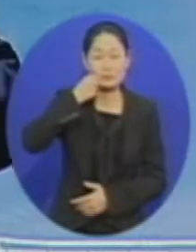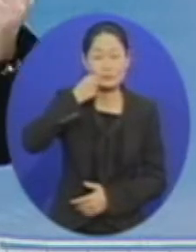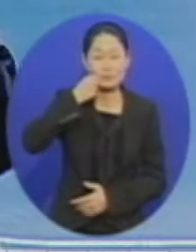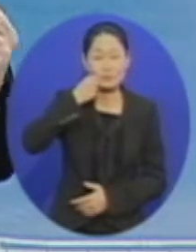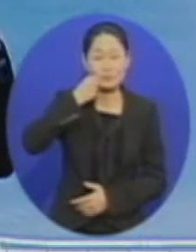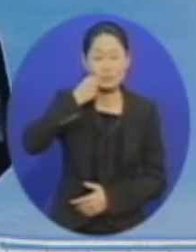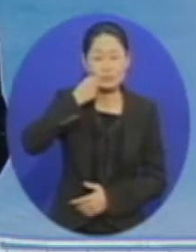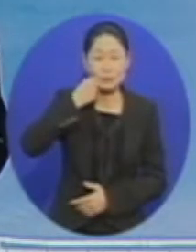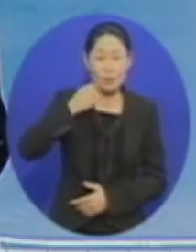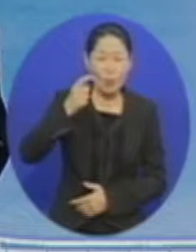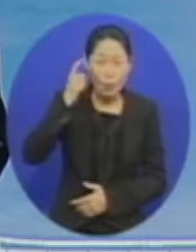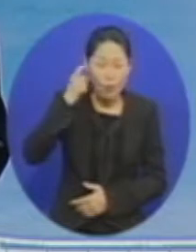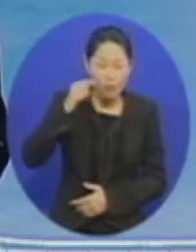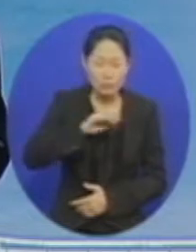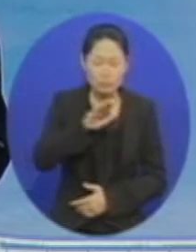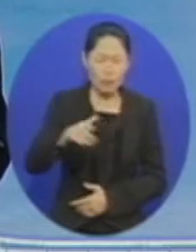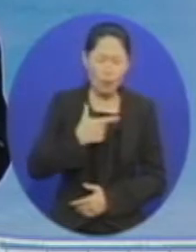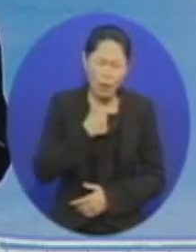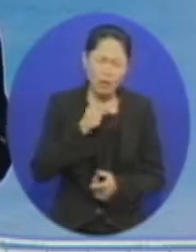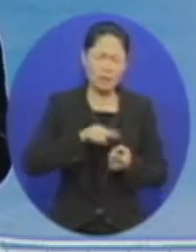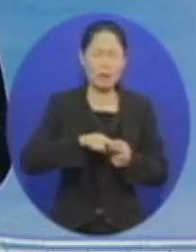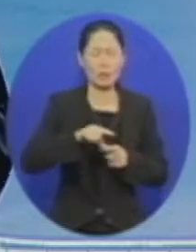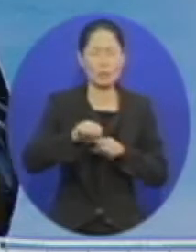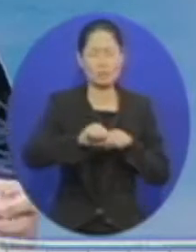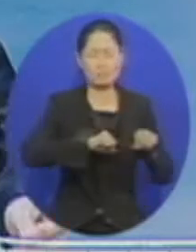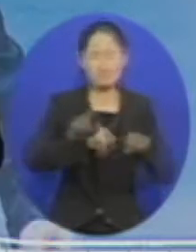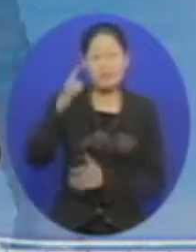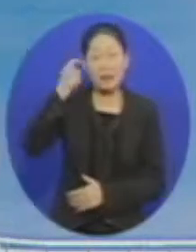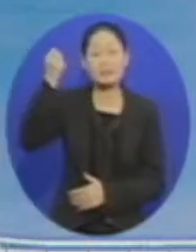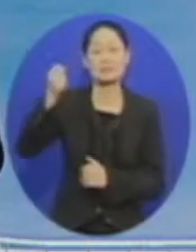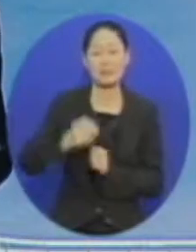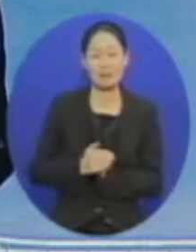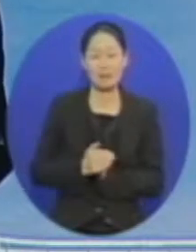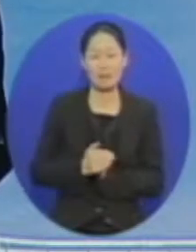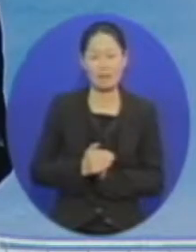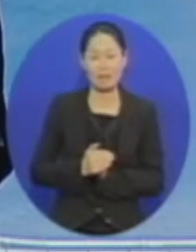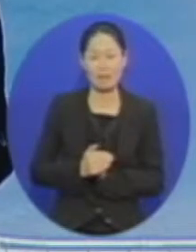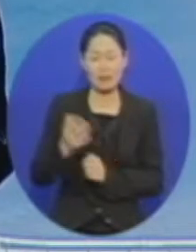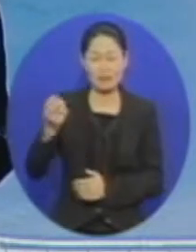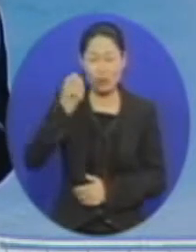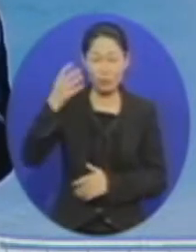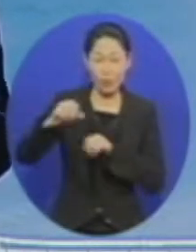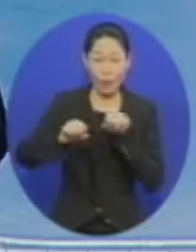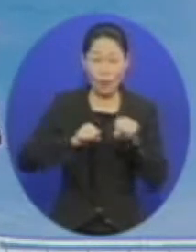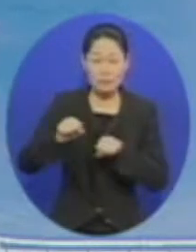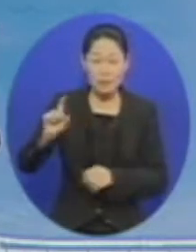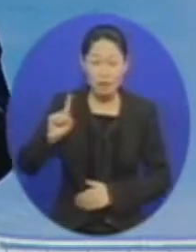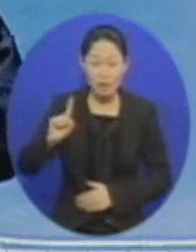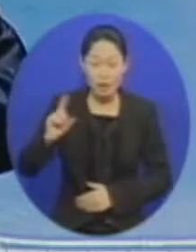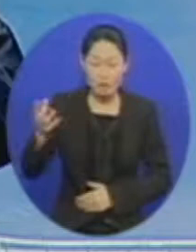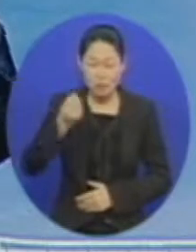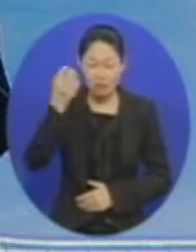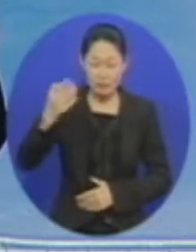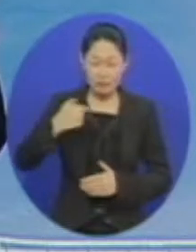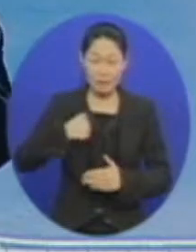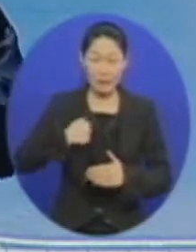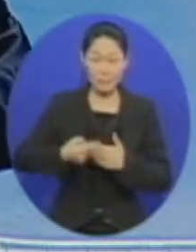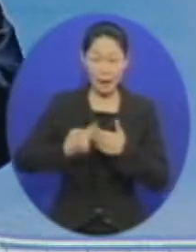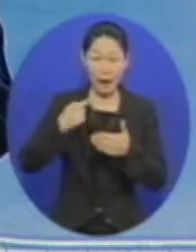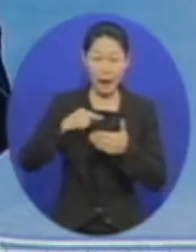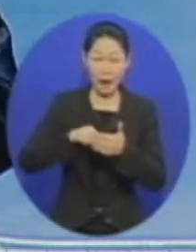우리가 원하는 대로만 하려고 하니까 성령님의 역사는 성령님께서 내 마음의